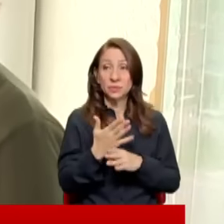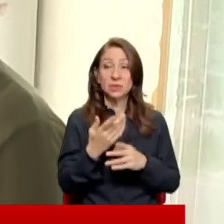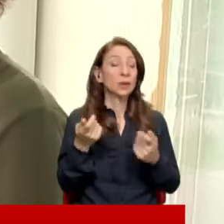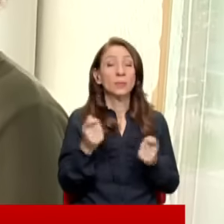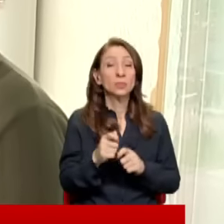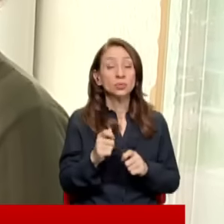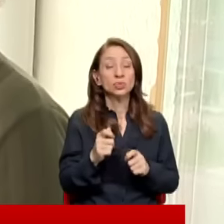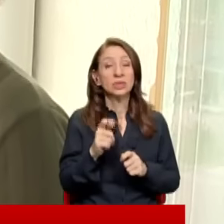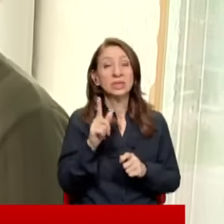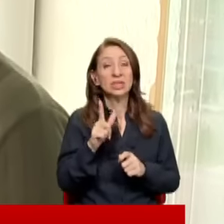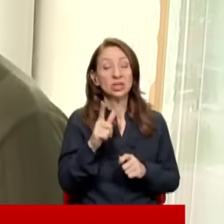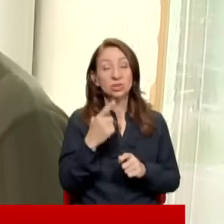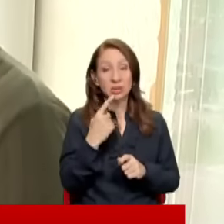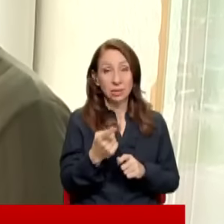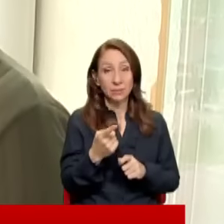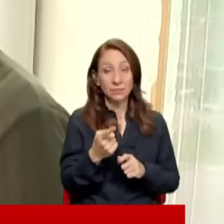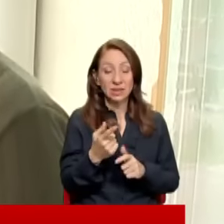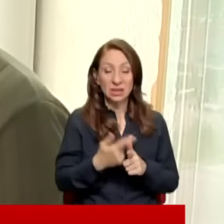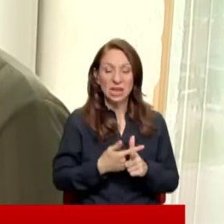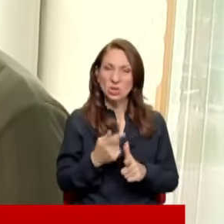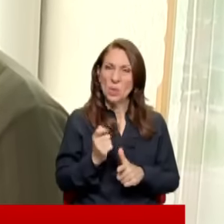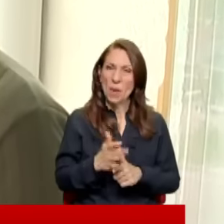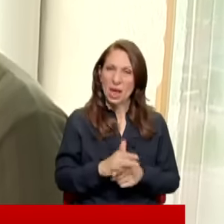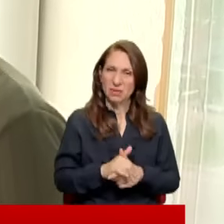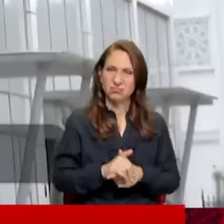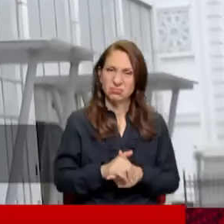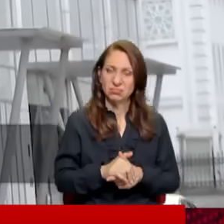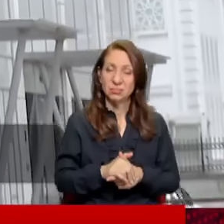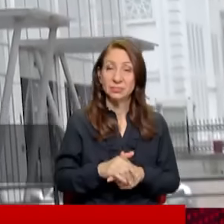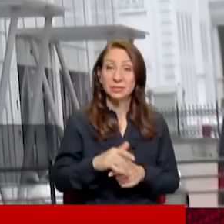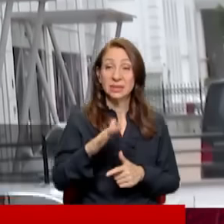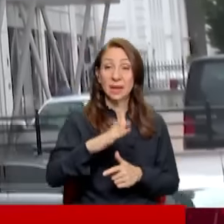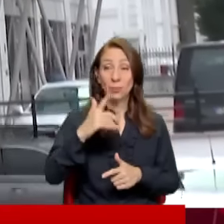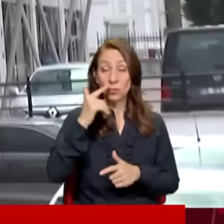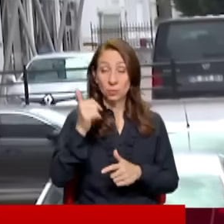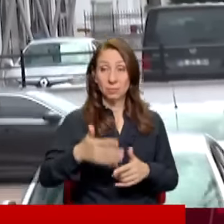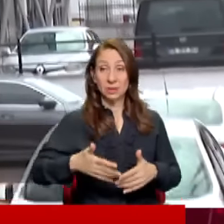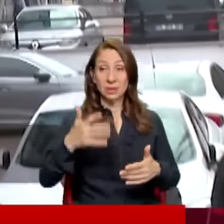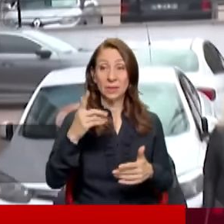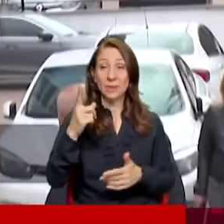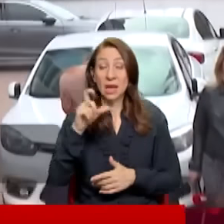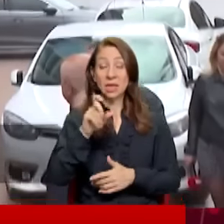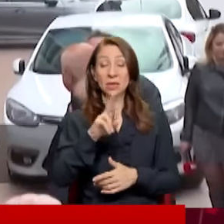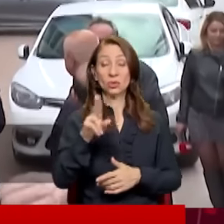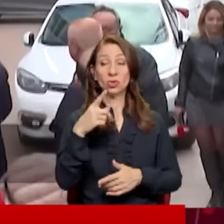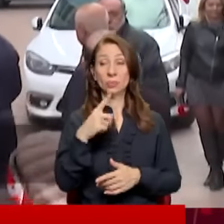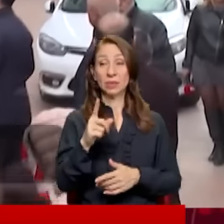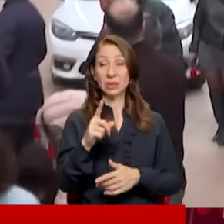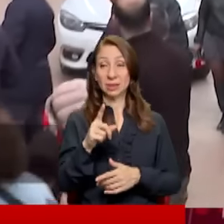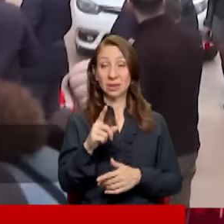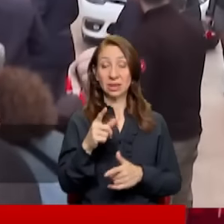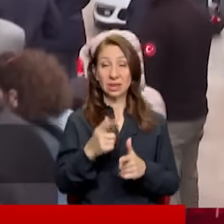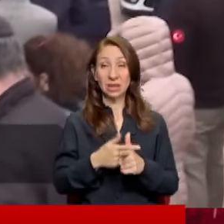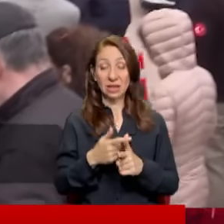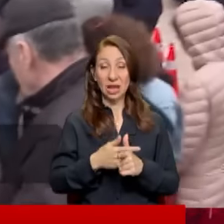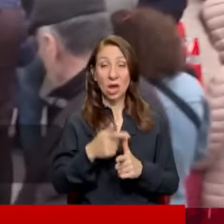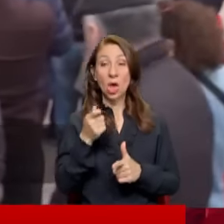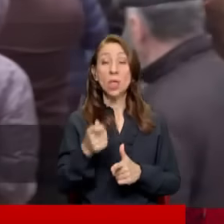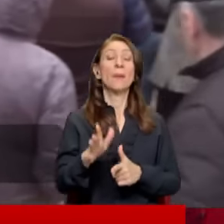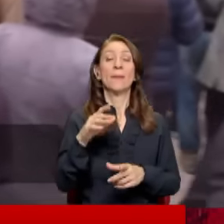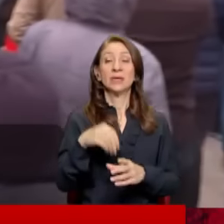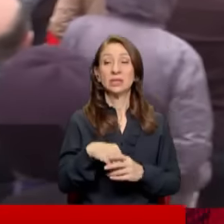kapatıyorsunuz ihtiyaçtı dedim Kirası çok yüksek dedi Genel Müdürlük Binası aylık 700.000 kirayı